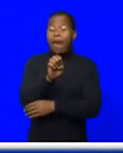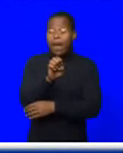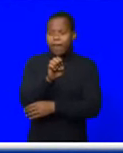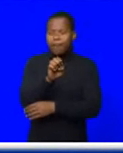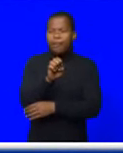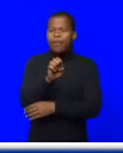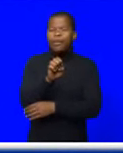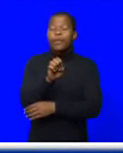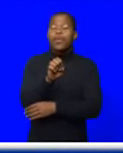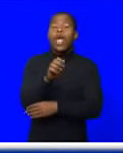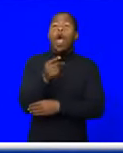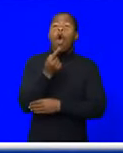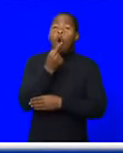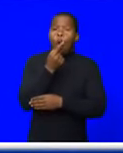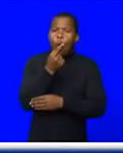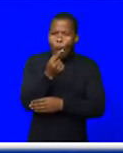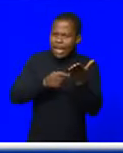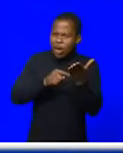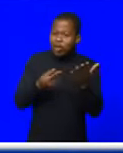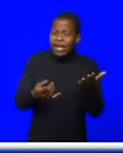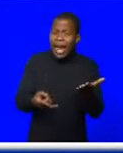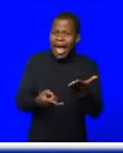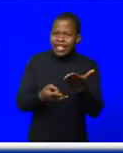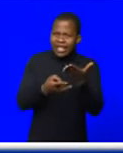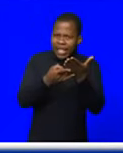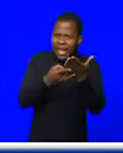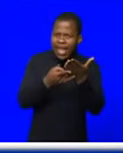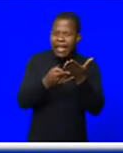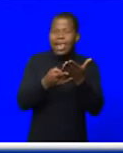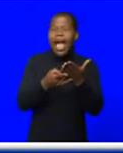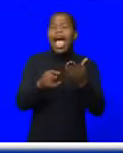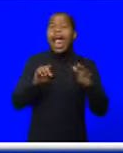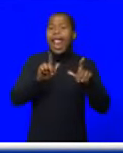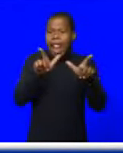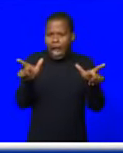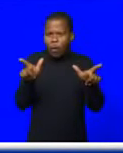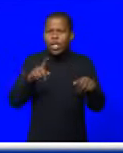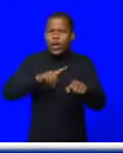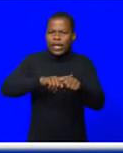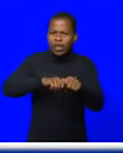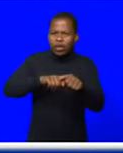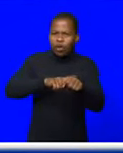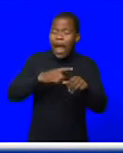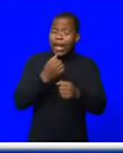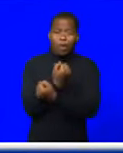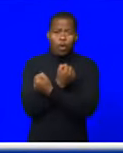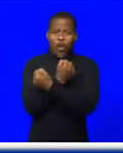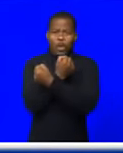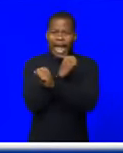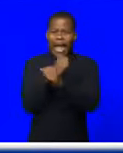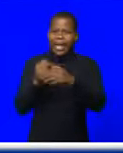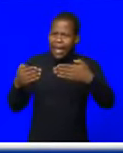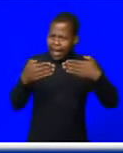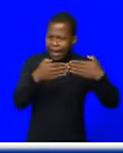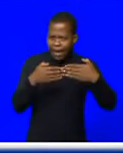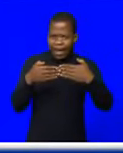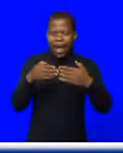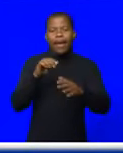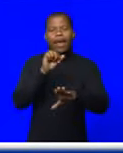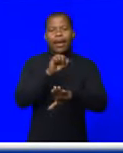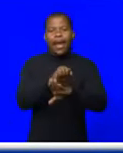umcondzisi jikelele walenhlangano uthi tebucwebiswa kuvikela kushabalala kwelwimi lwesiSwati kanye naletinye tilwimi